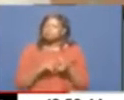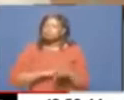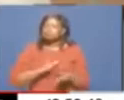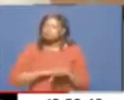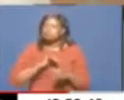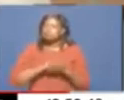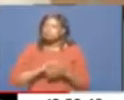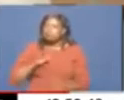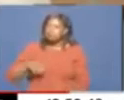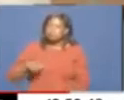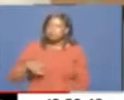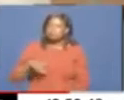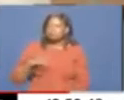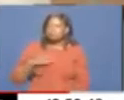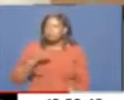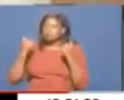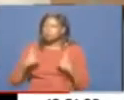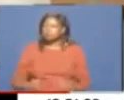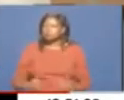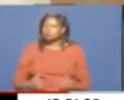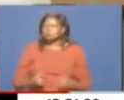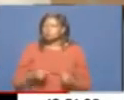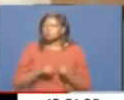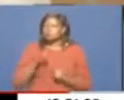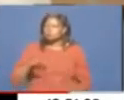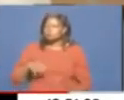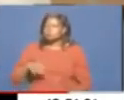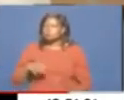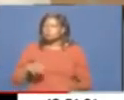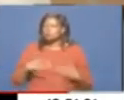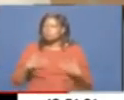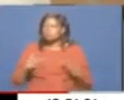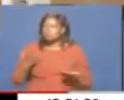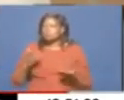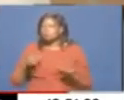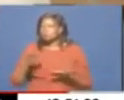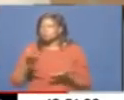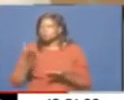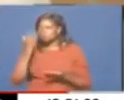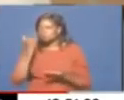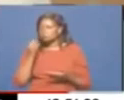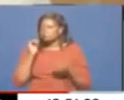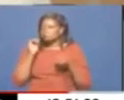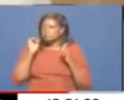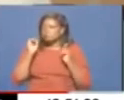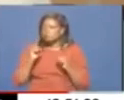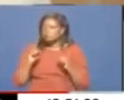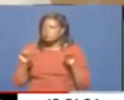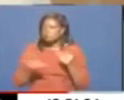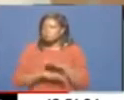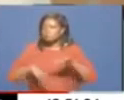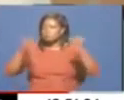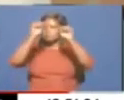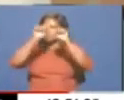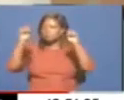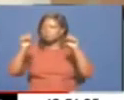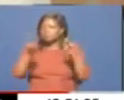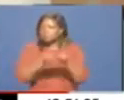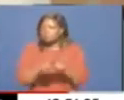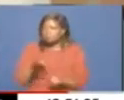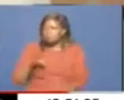pia unakaa ukiangalia, na hii mambo ya kutapatapa uko hapa uko pale uko pale, ni vizuri pia uwe na msimamo. Usemekane wewe uko